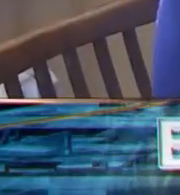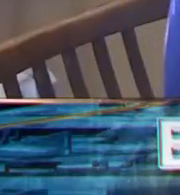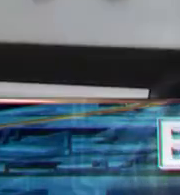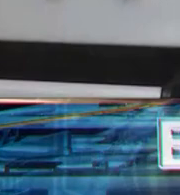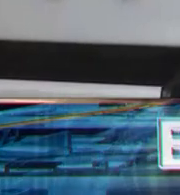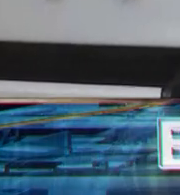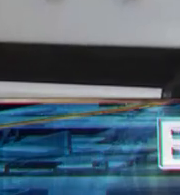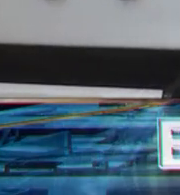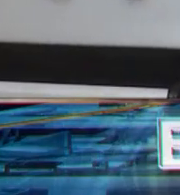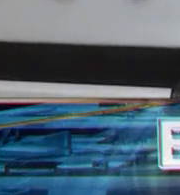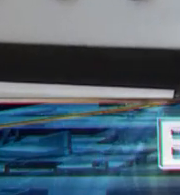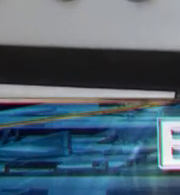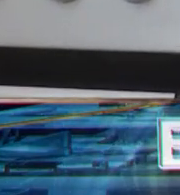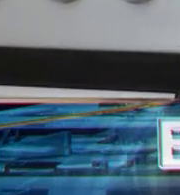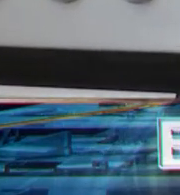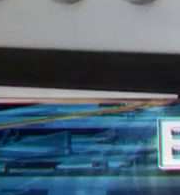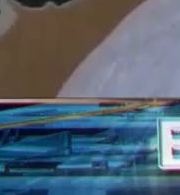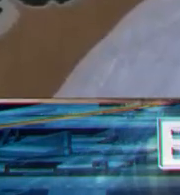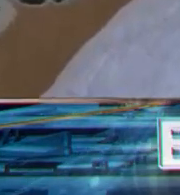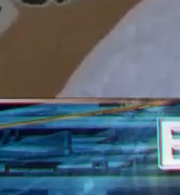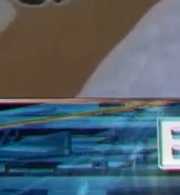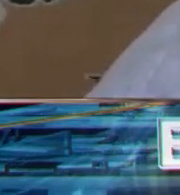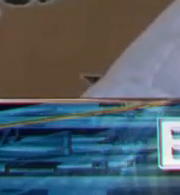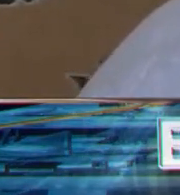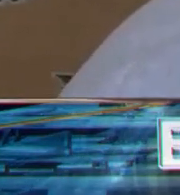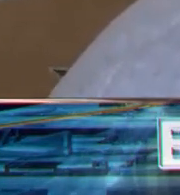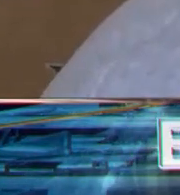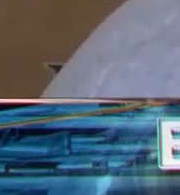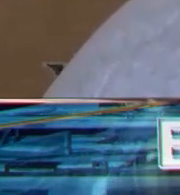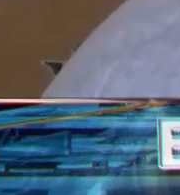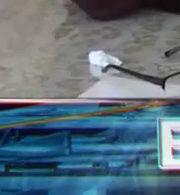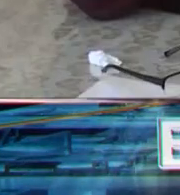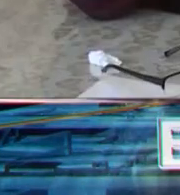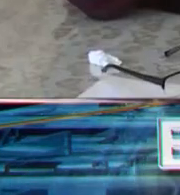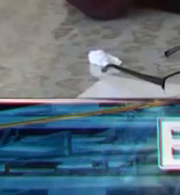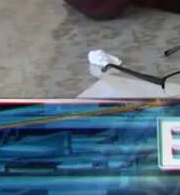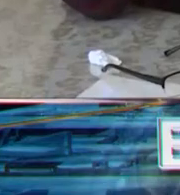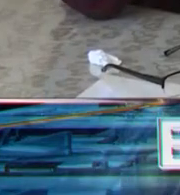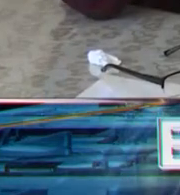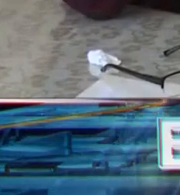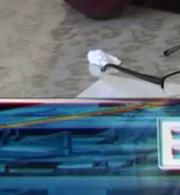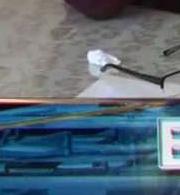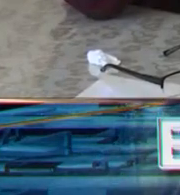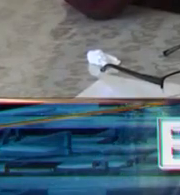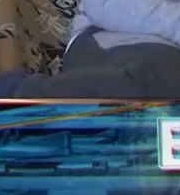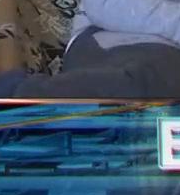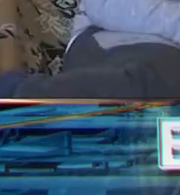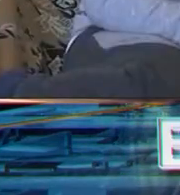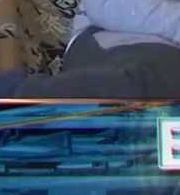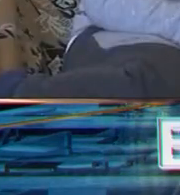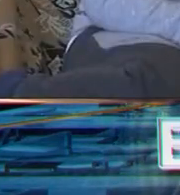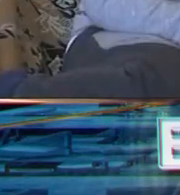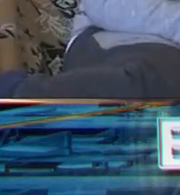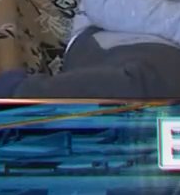Елден алған алғысы бойтұмары 50 жыл елемдеген Сарахан Мырқаева көп жылғы бейнетінің зейнетін көріп отыр. Мен